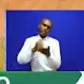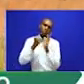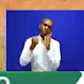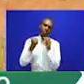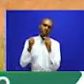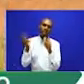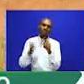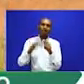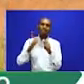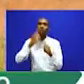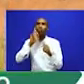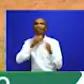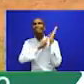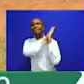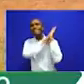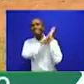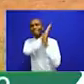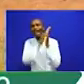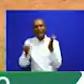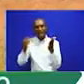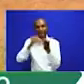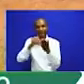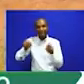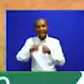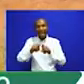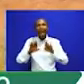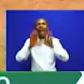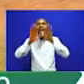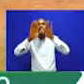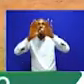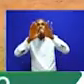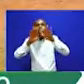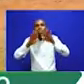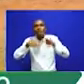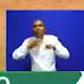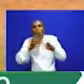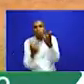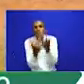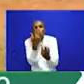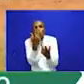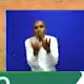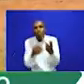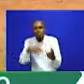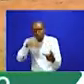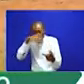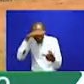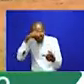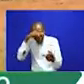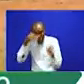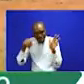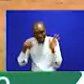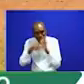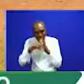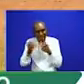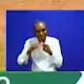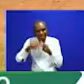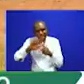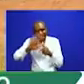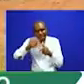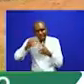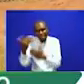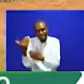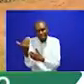salia, aandamono, ase, abe ingia marua, watu chandu. Igo wale entira, wana baitu